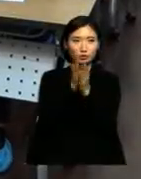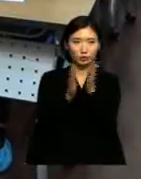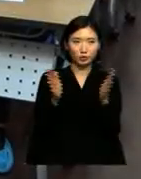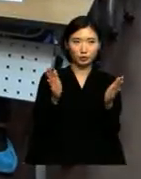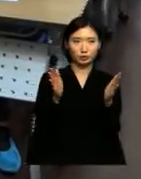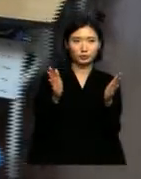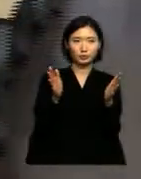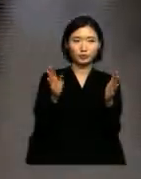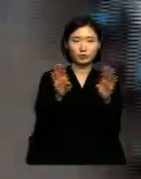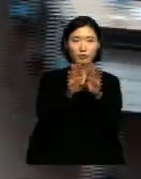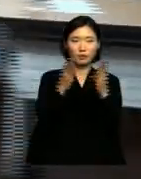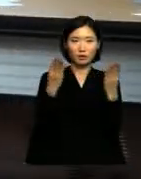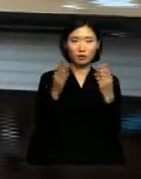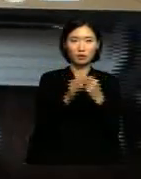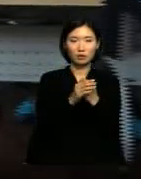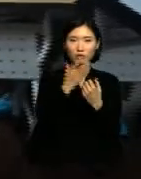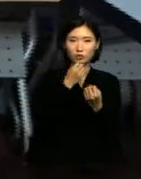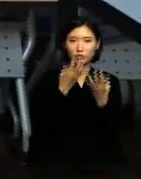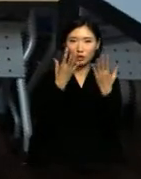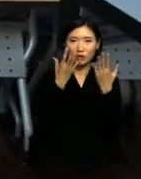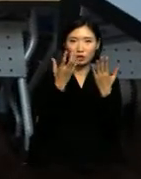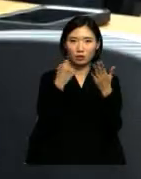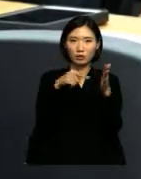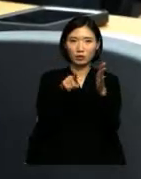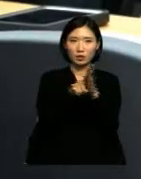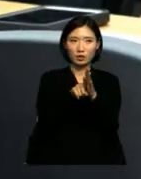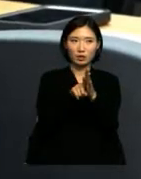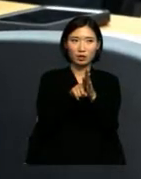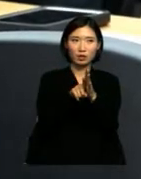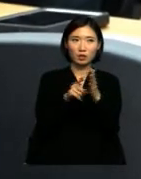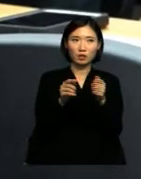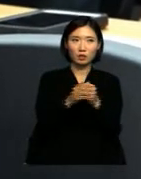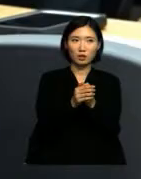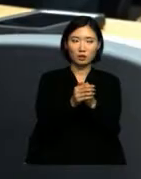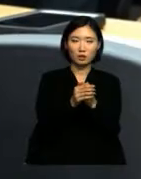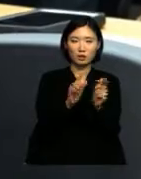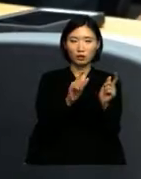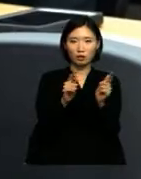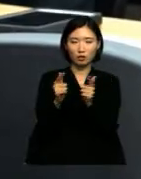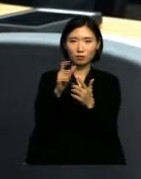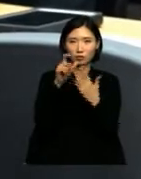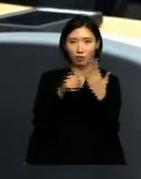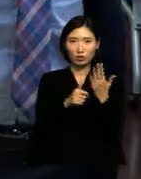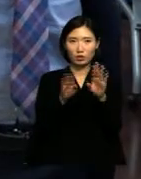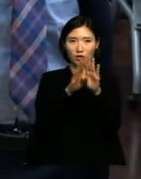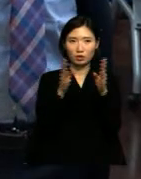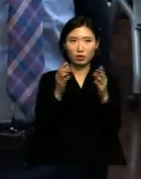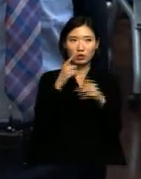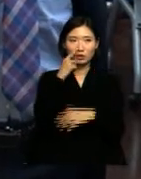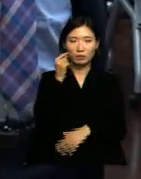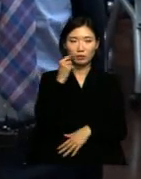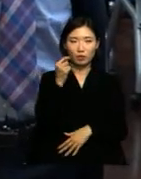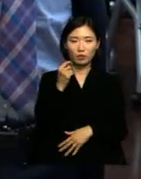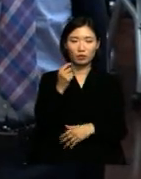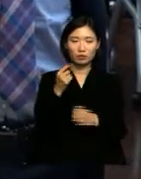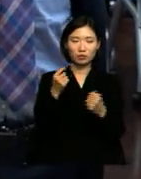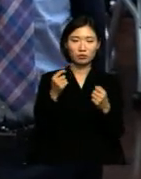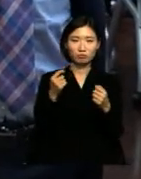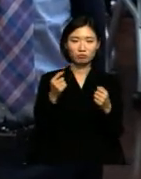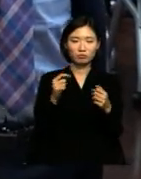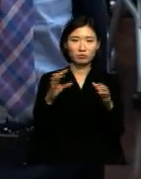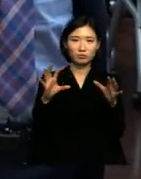자리가 각종 심포지엄과 헬스 투어 체험 등의 행사로 이어졌고 일본 자매결연 도시를 비롯한